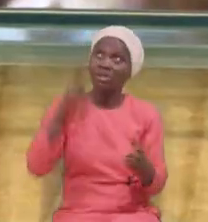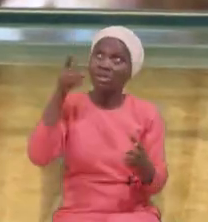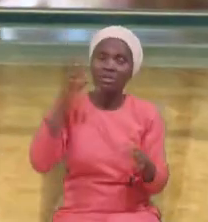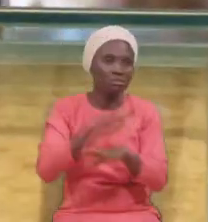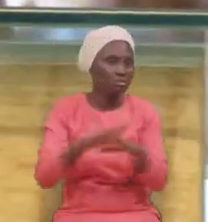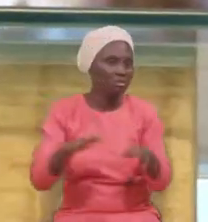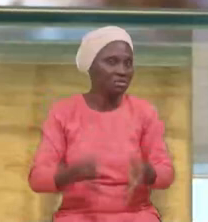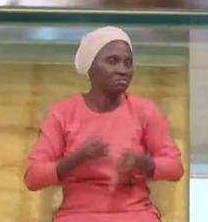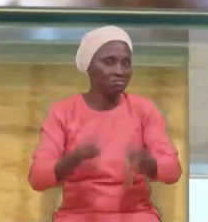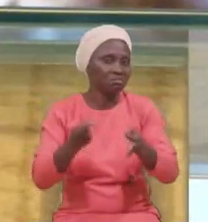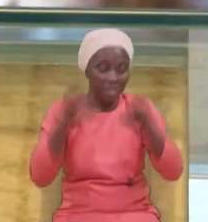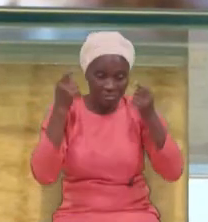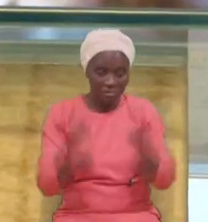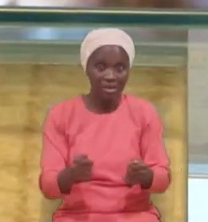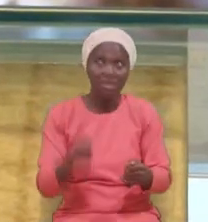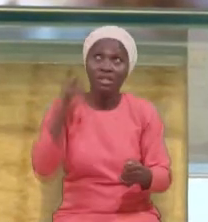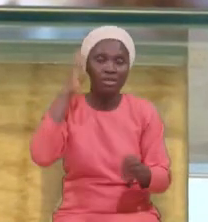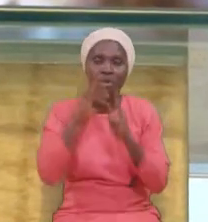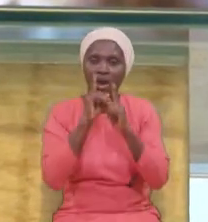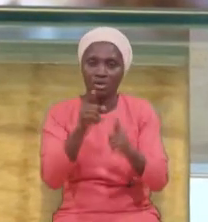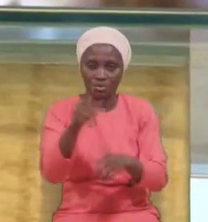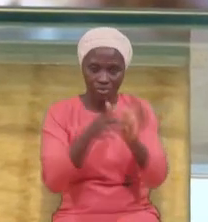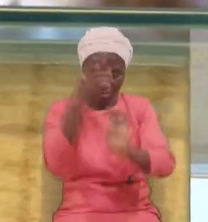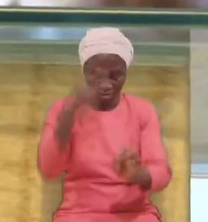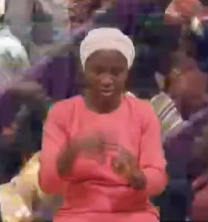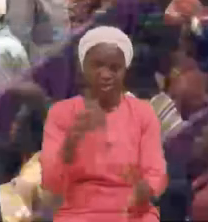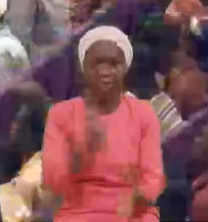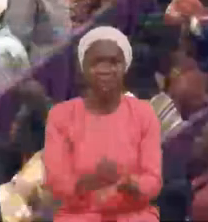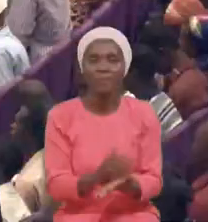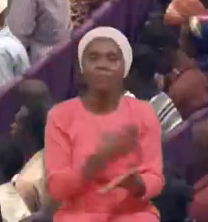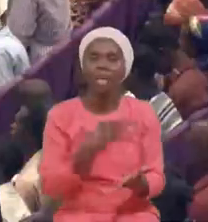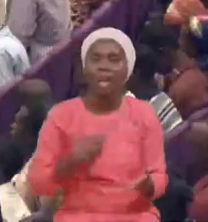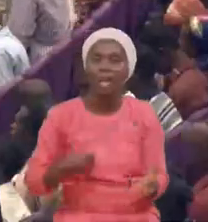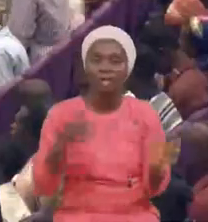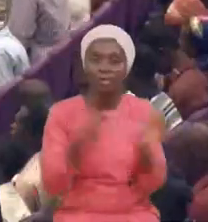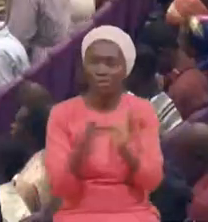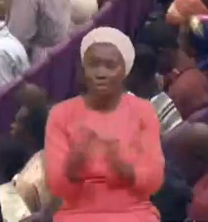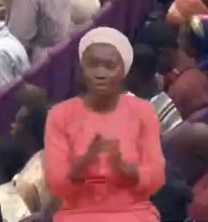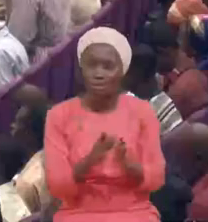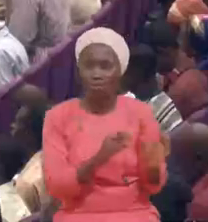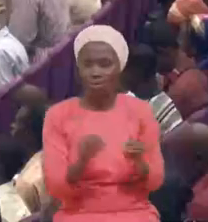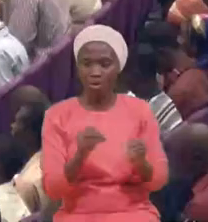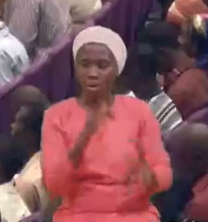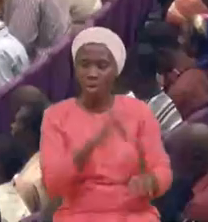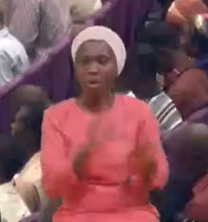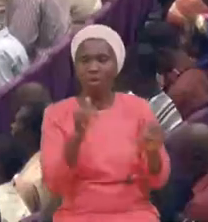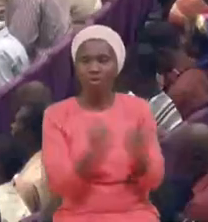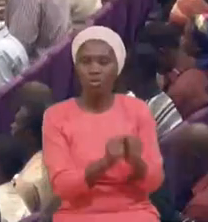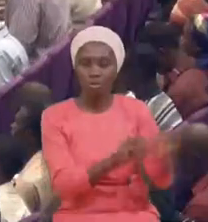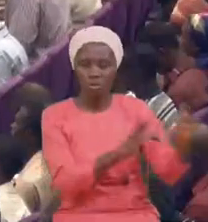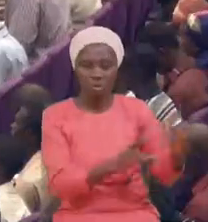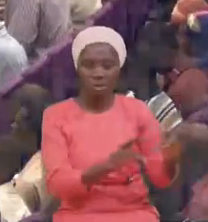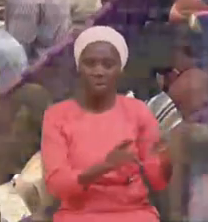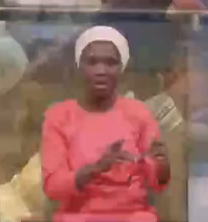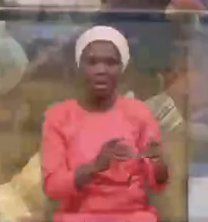pour vous-même. Alors, et cela ne va pas prendre le temps. Le Seigneur va exaucer votre prière. Et Jésus